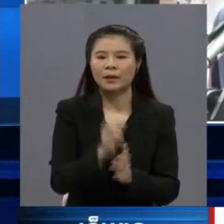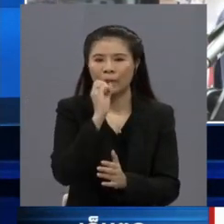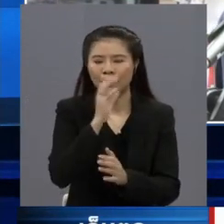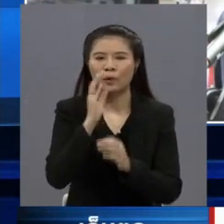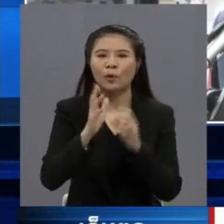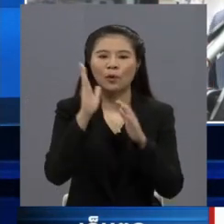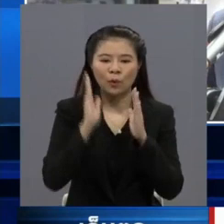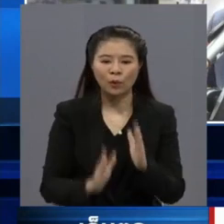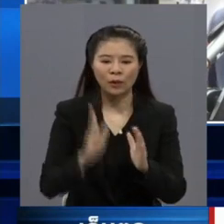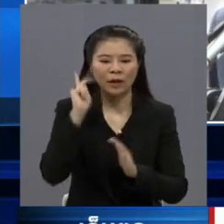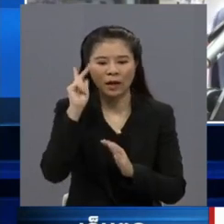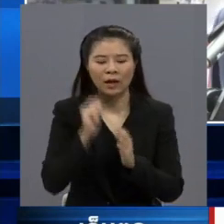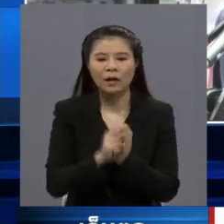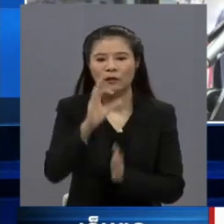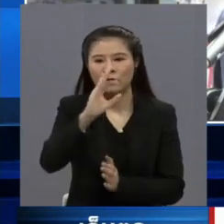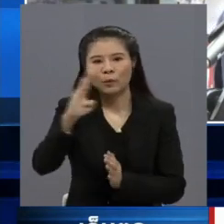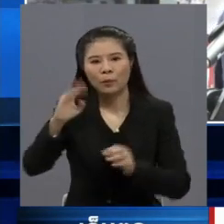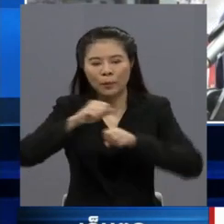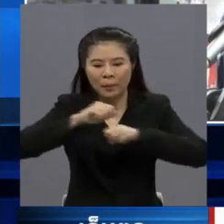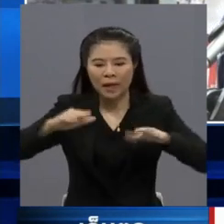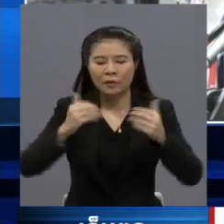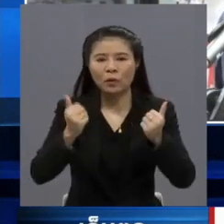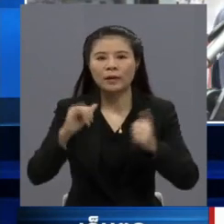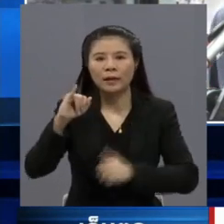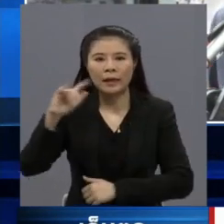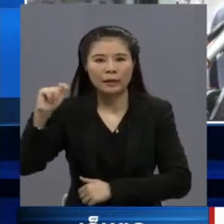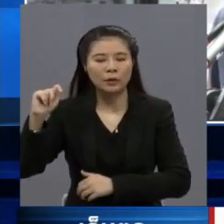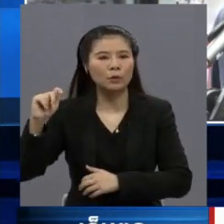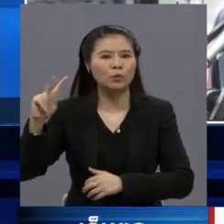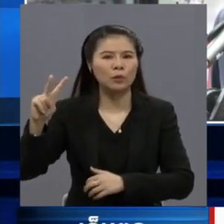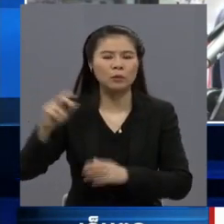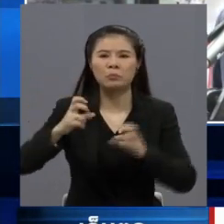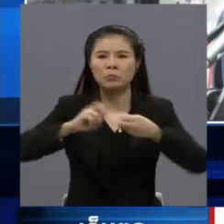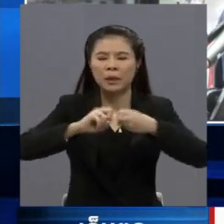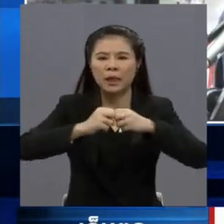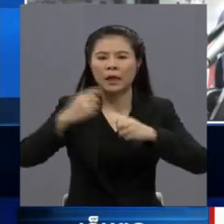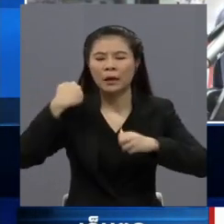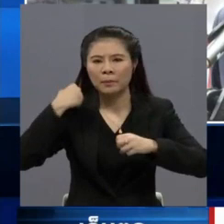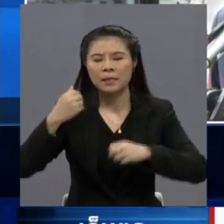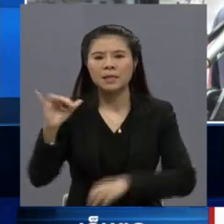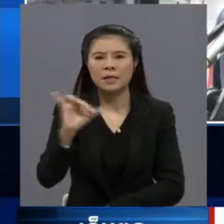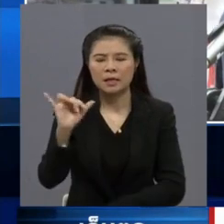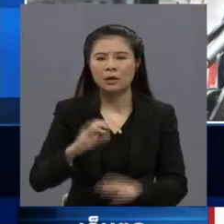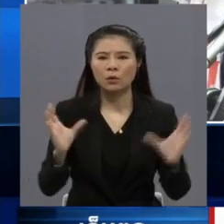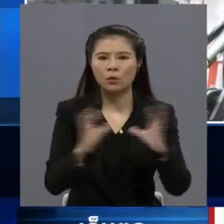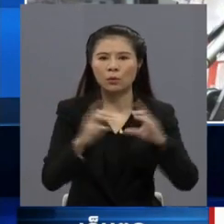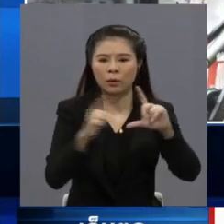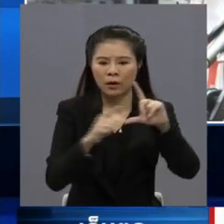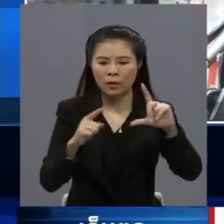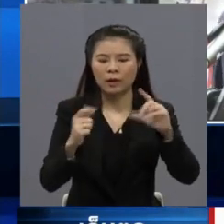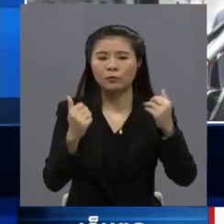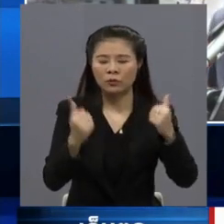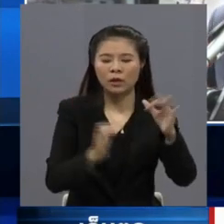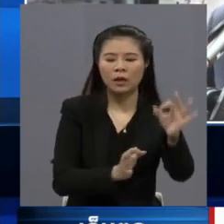แล้วก็โซเชียลมีเดียก็น่าจะชัดเจนแล้วว่าสถานะ ITV มันเป็นอย่างไรจริงๆนอกจากจะเรียกทางก้าวไกลและคุณพิธาไปชี้แจงแล้วเนี่ยนะ